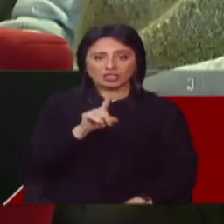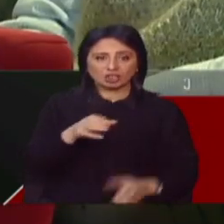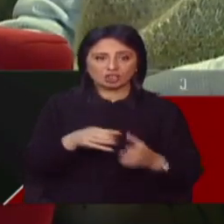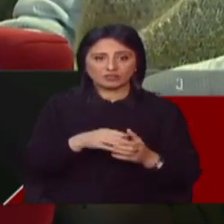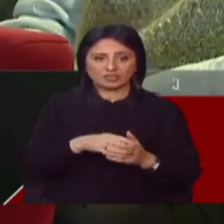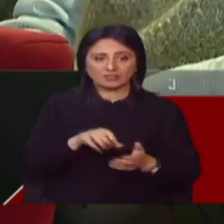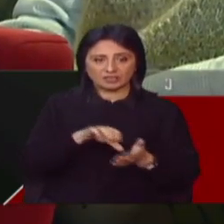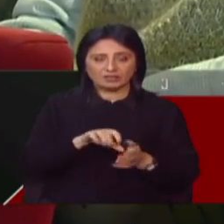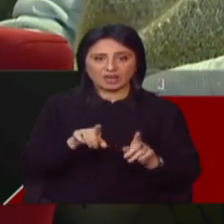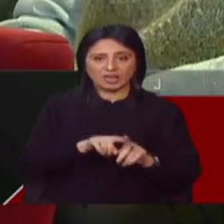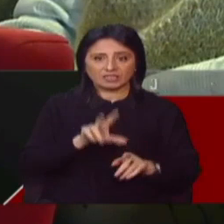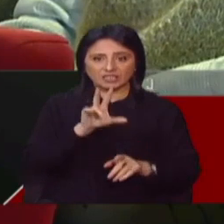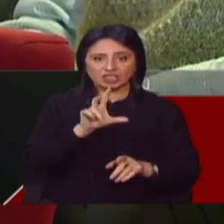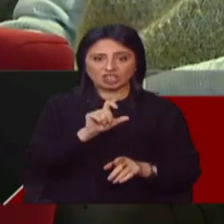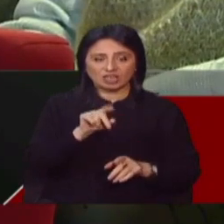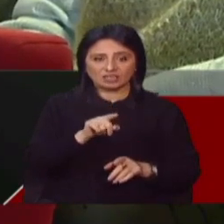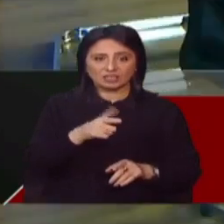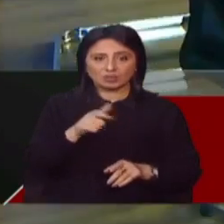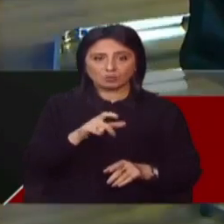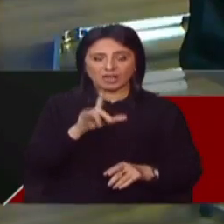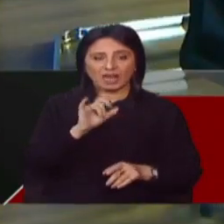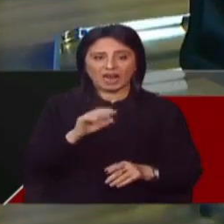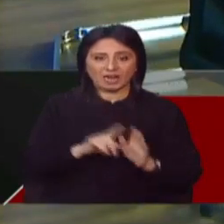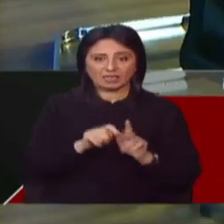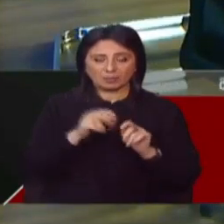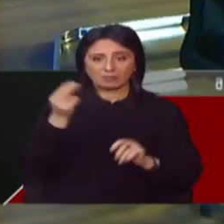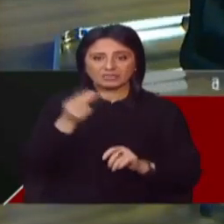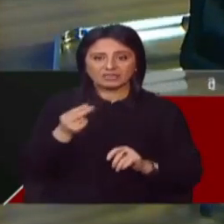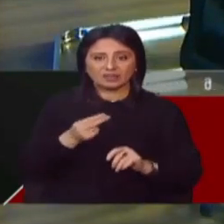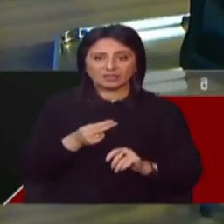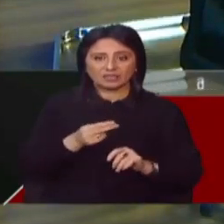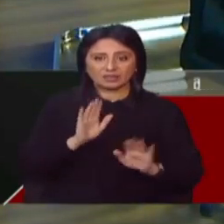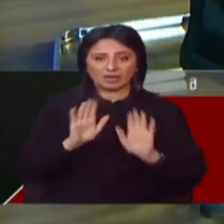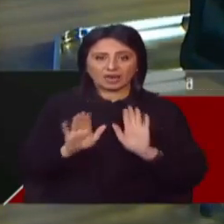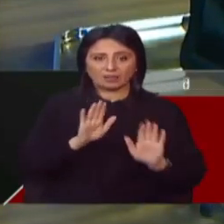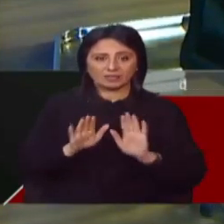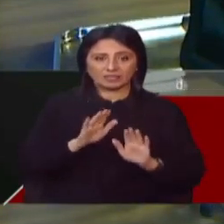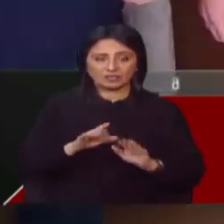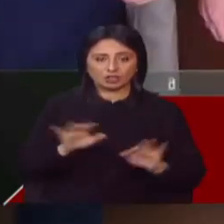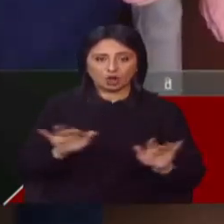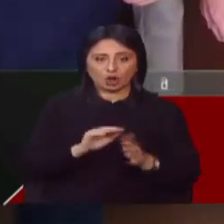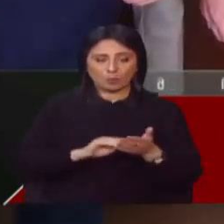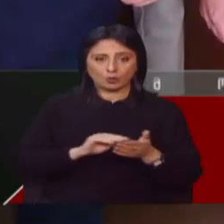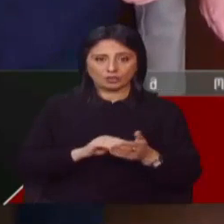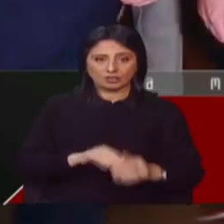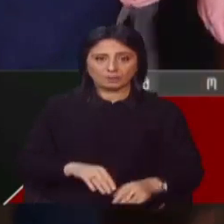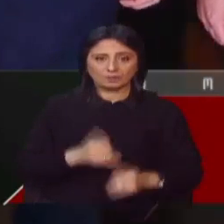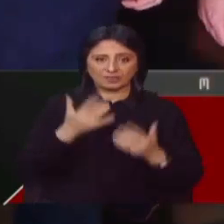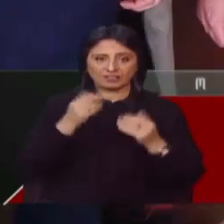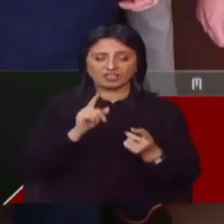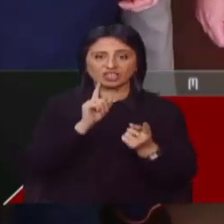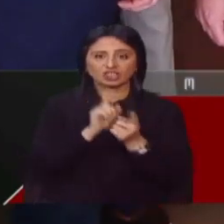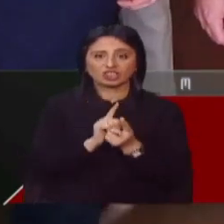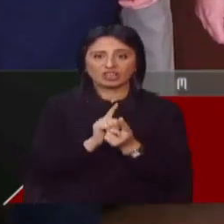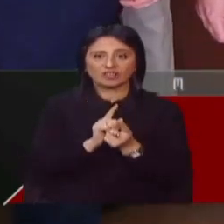შინის სოლისტი, ასევე ეთნო-ჯაზ ჯგუფ ეგარის დამაარსებელი, მხატვრული სამხატრო ხელმძღვანელი და კომპოზიტორი და სოლისტი. დღევანდელ